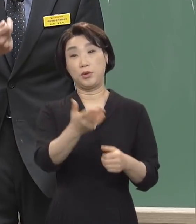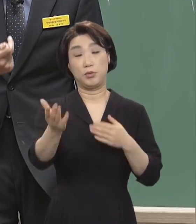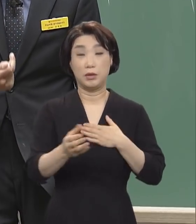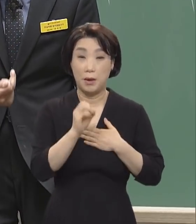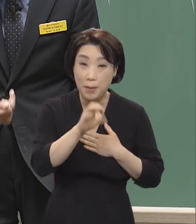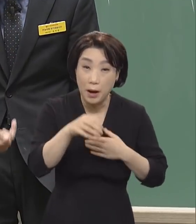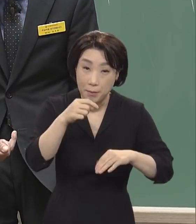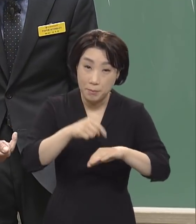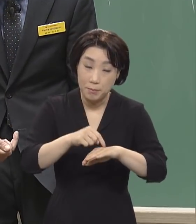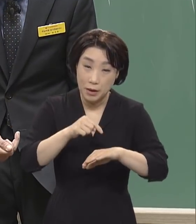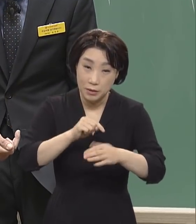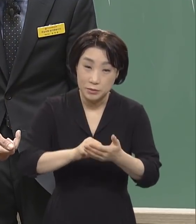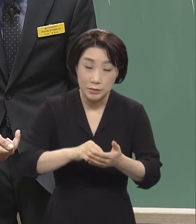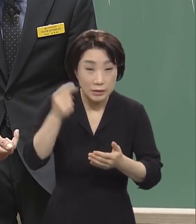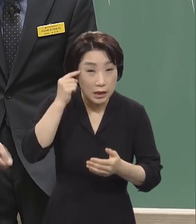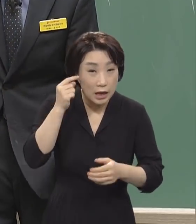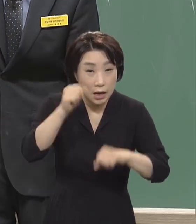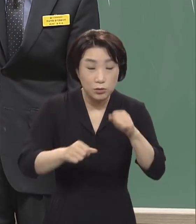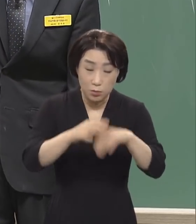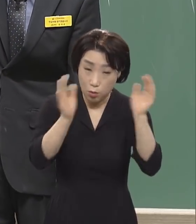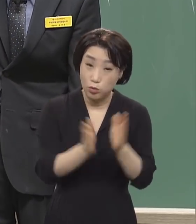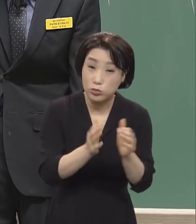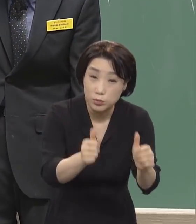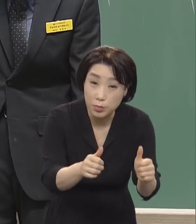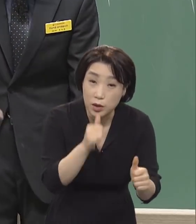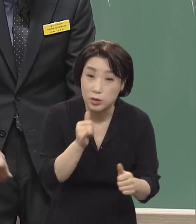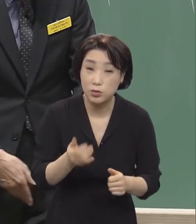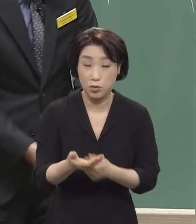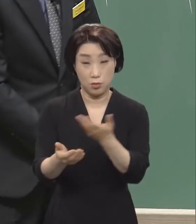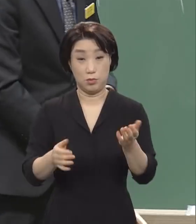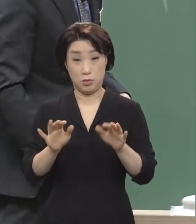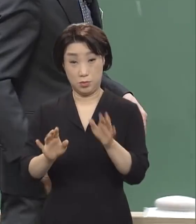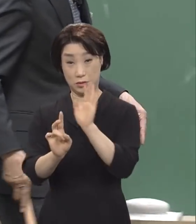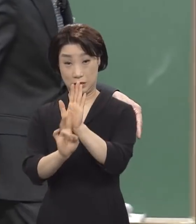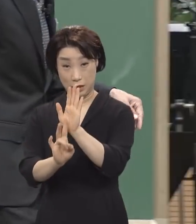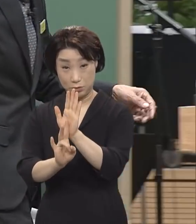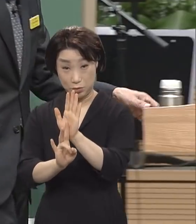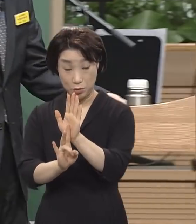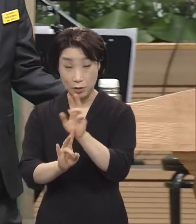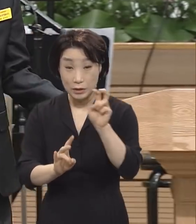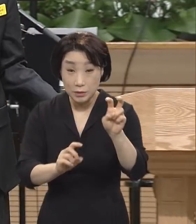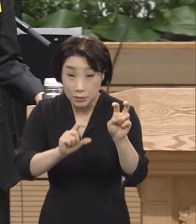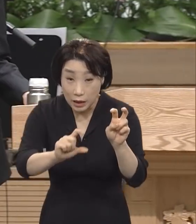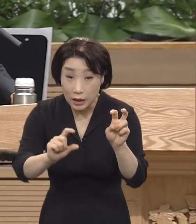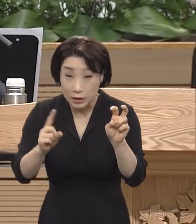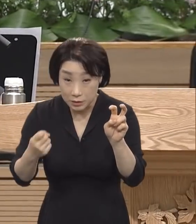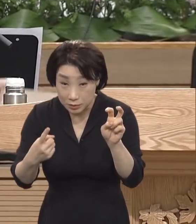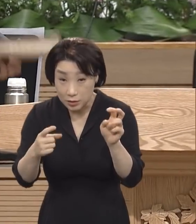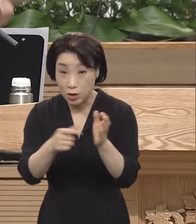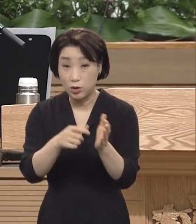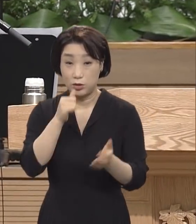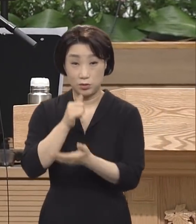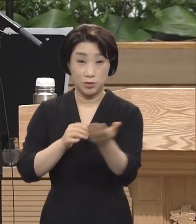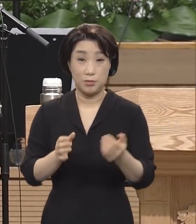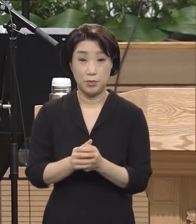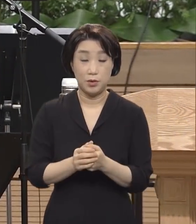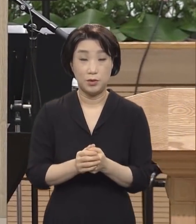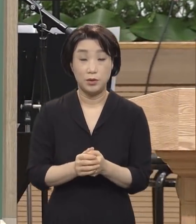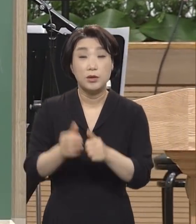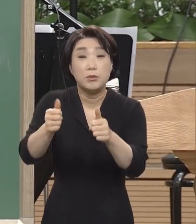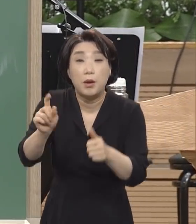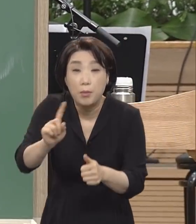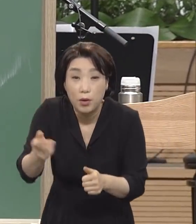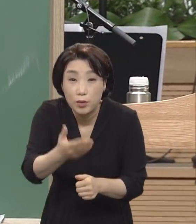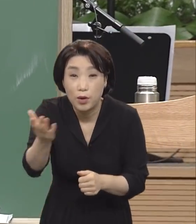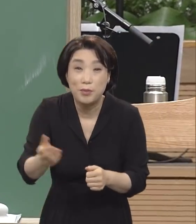언행심사에 심판이 있어. 그럼 요한계시록 20장 11절 이하에 어떤